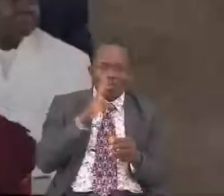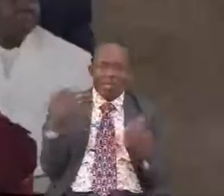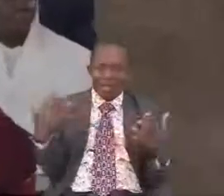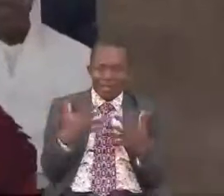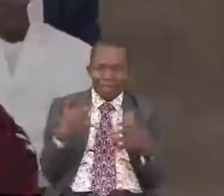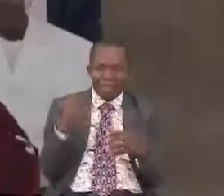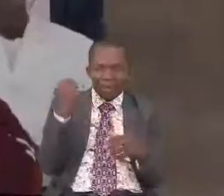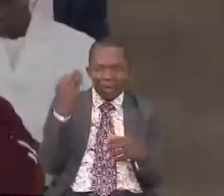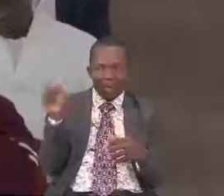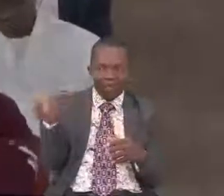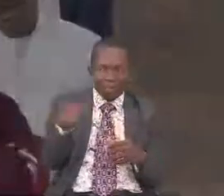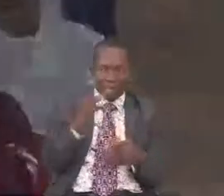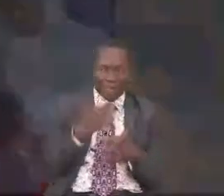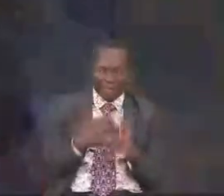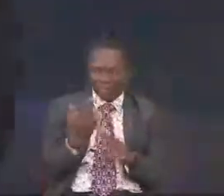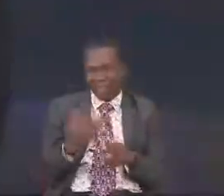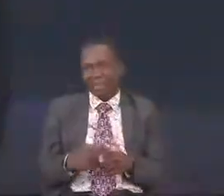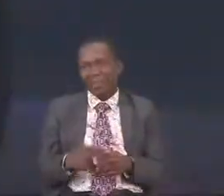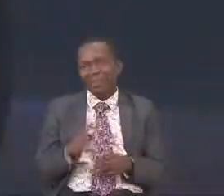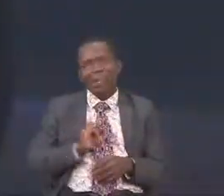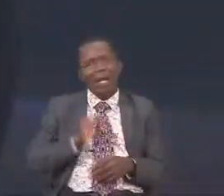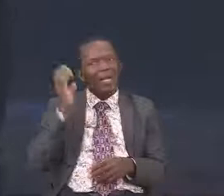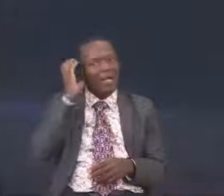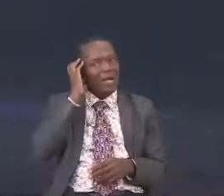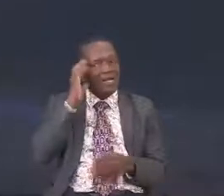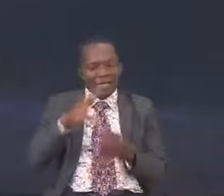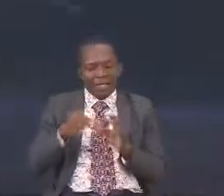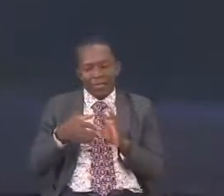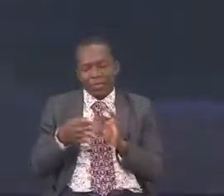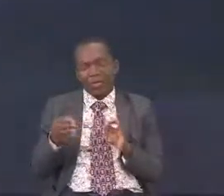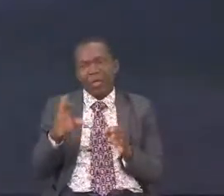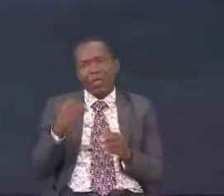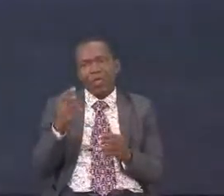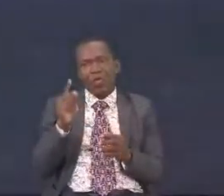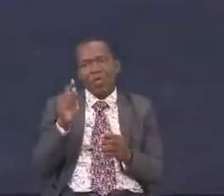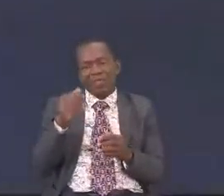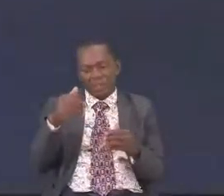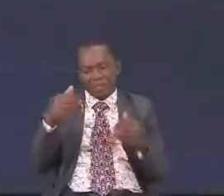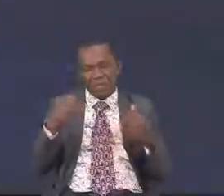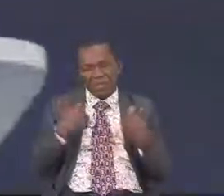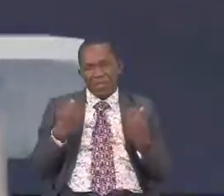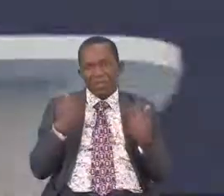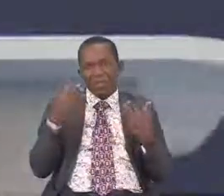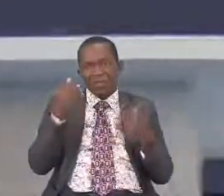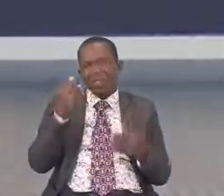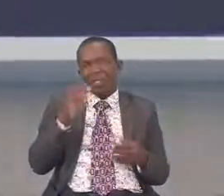J'ai écouté l'histoire d'une jeune dame. Cette dame est allée faire